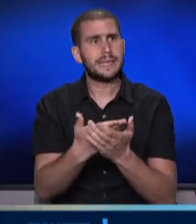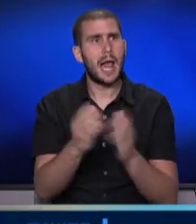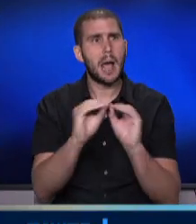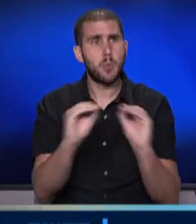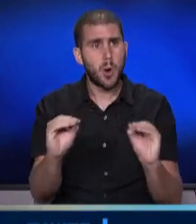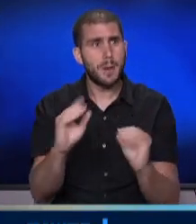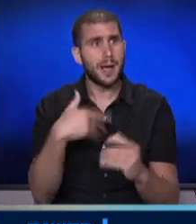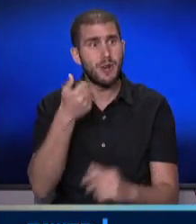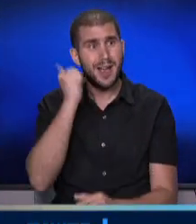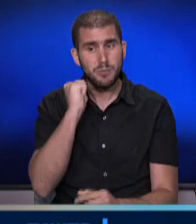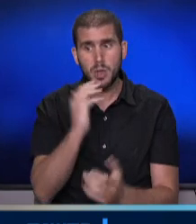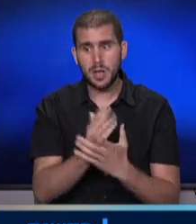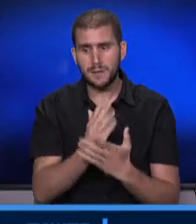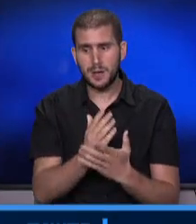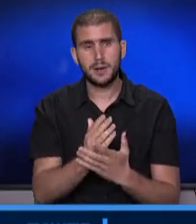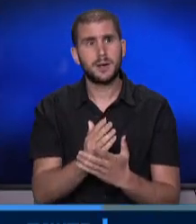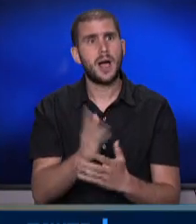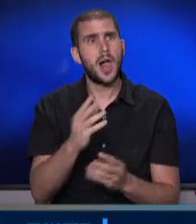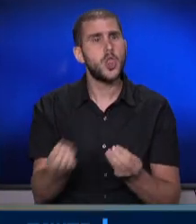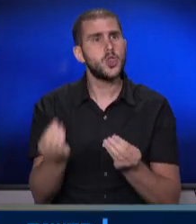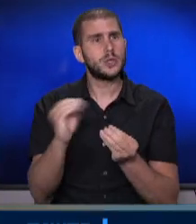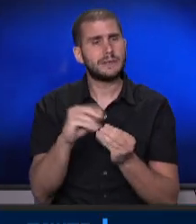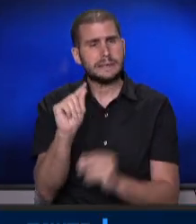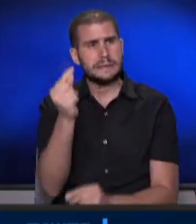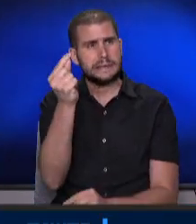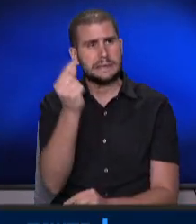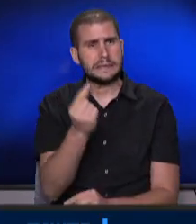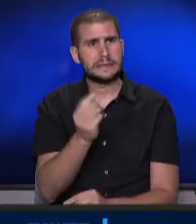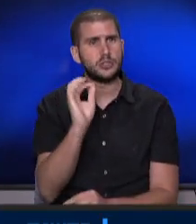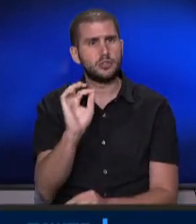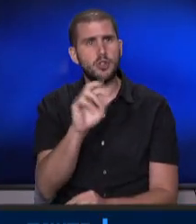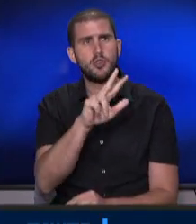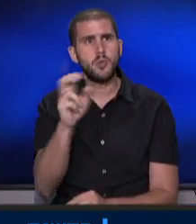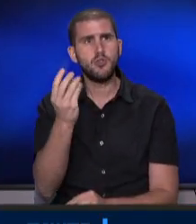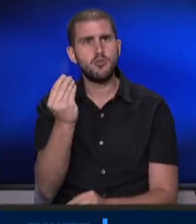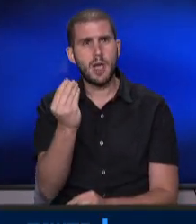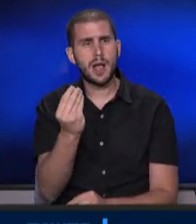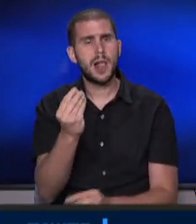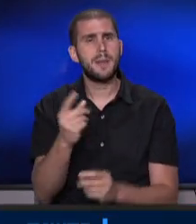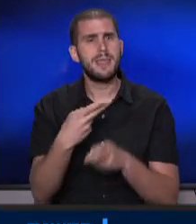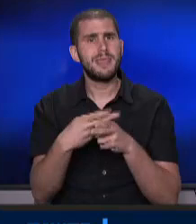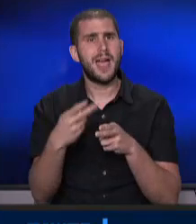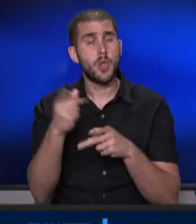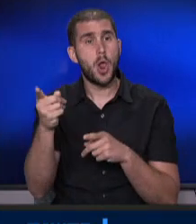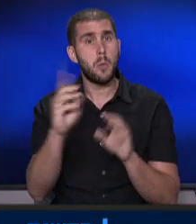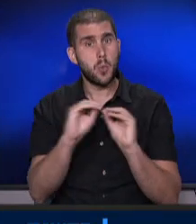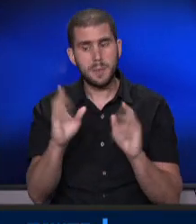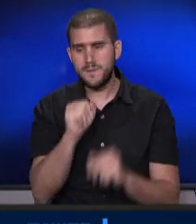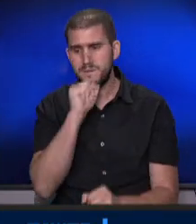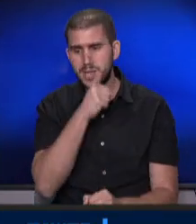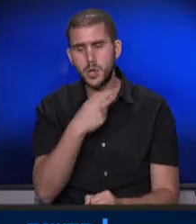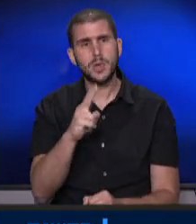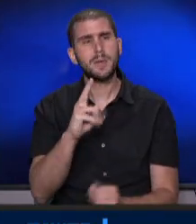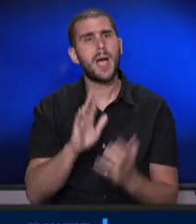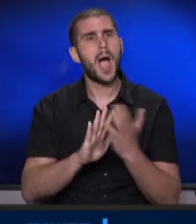אחרי שאתמול זעמה שאשא ביטון על תוספת עלובה כלשונה של 300 שקלים בנטו למורים בעל ותק של יותר